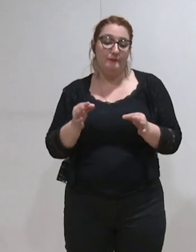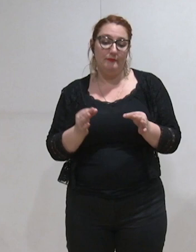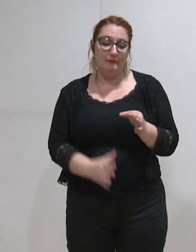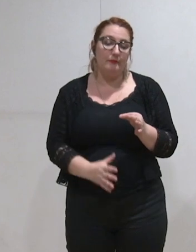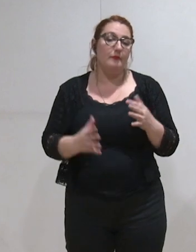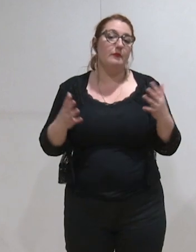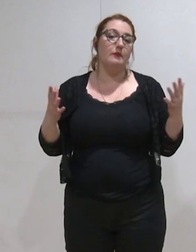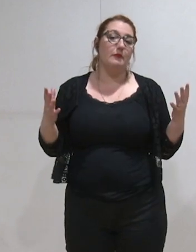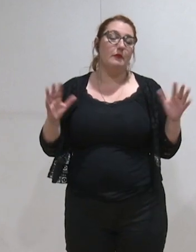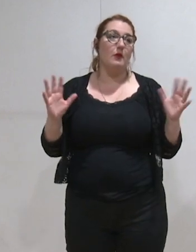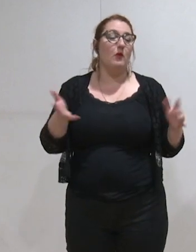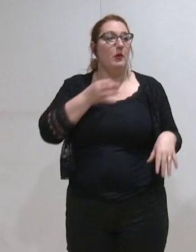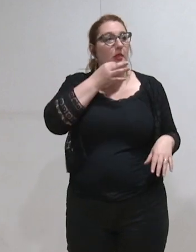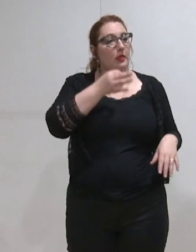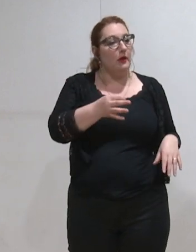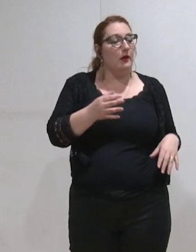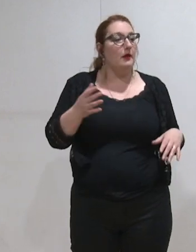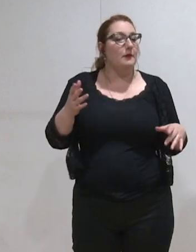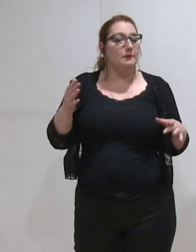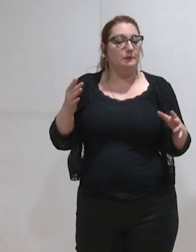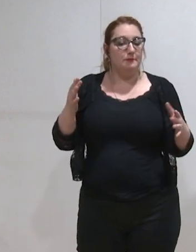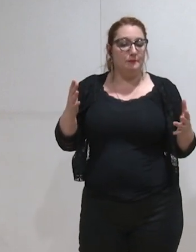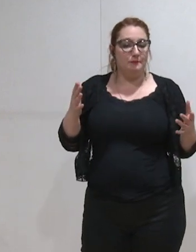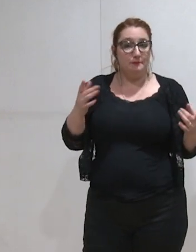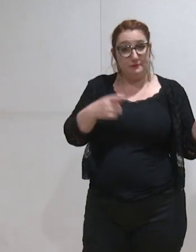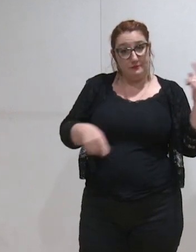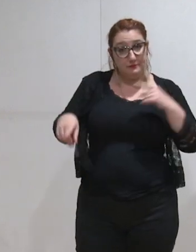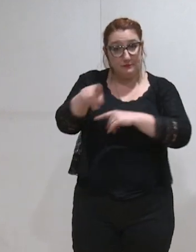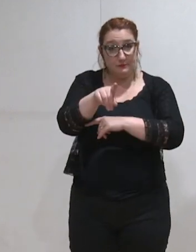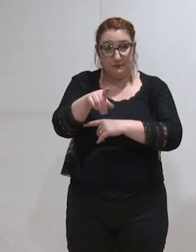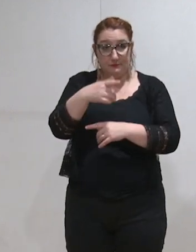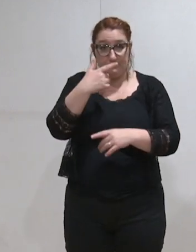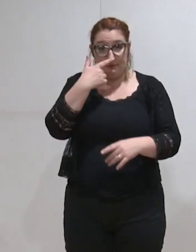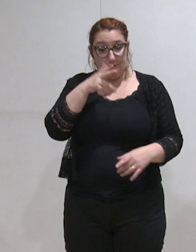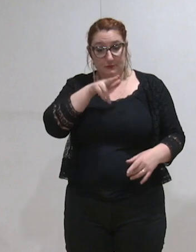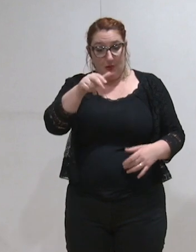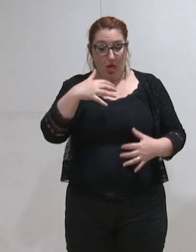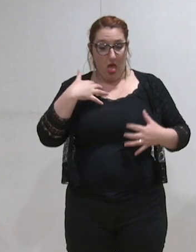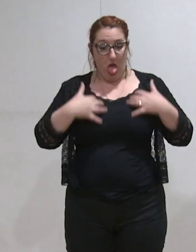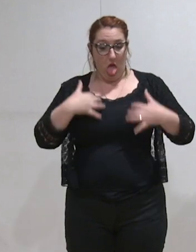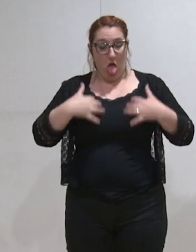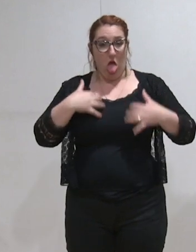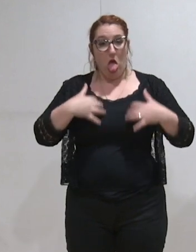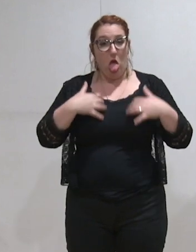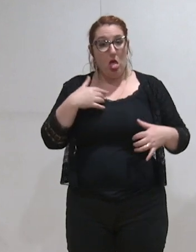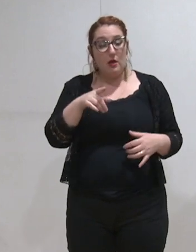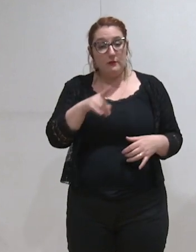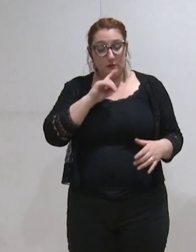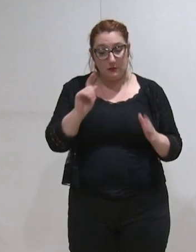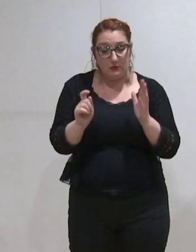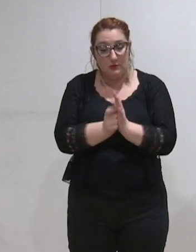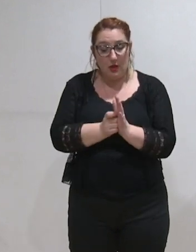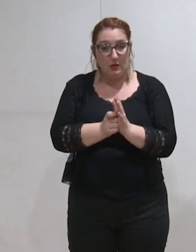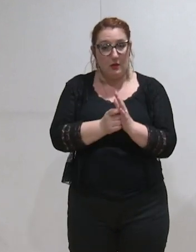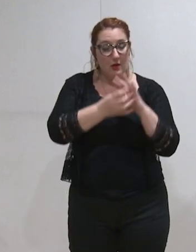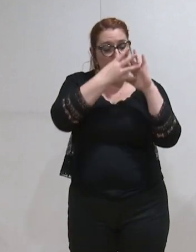que comment dire vous allez être face à un dilemme lorsque viendra le moment de construire le